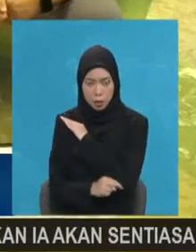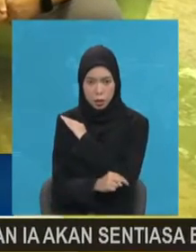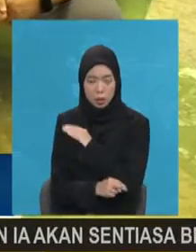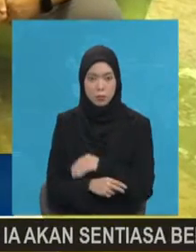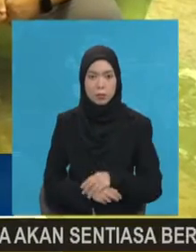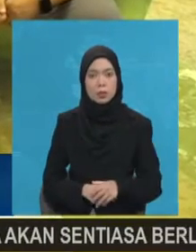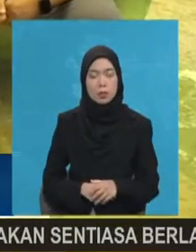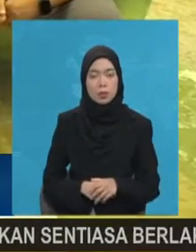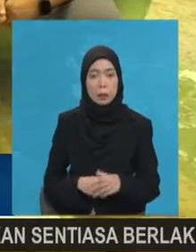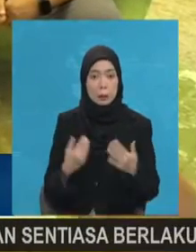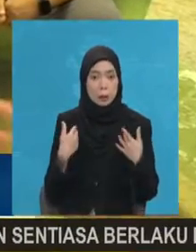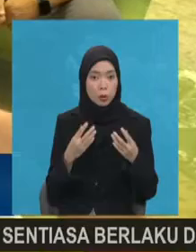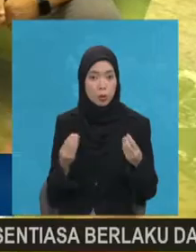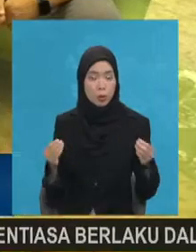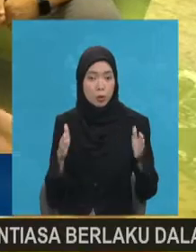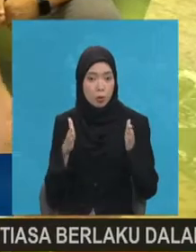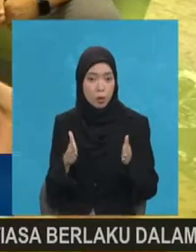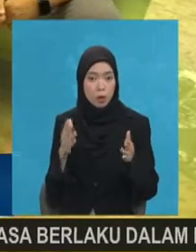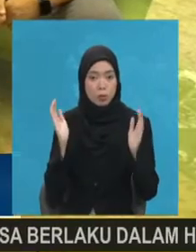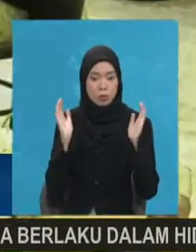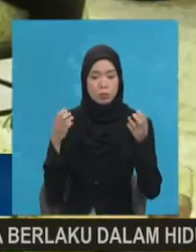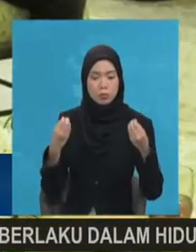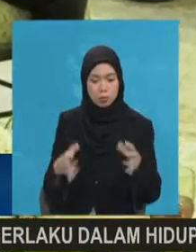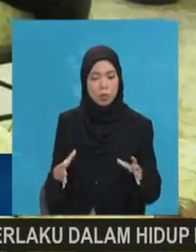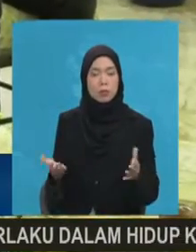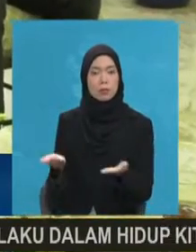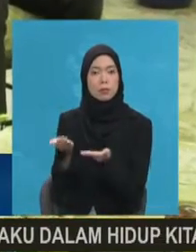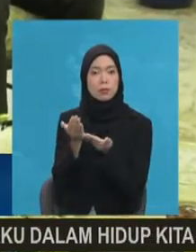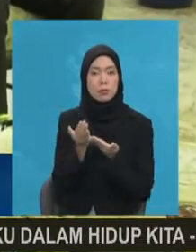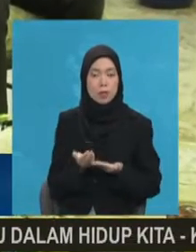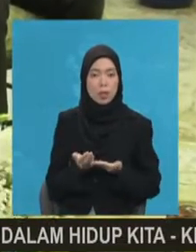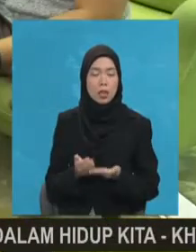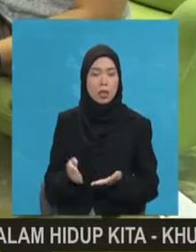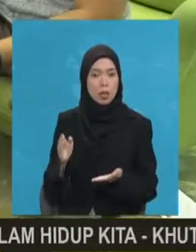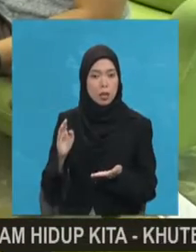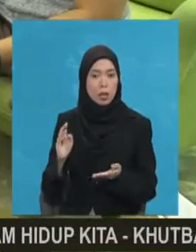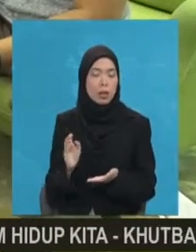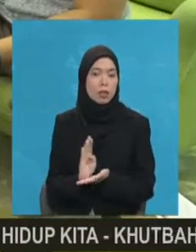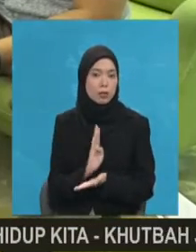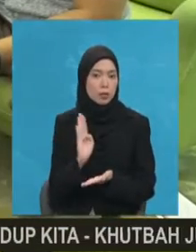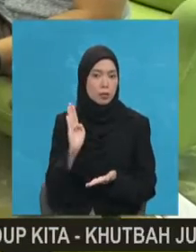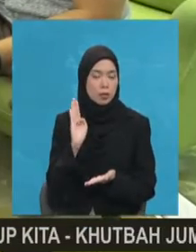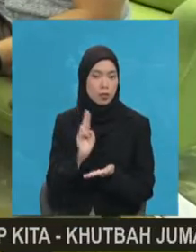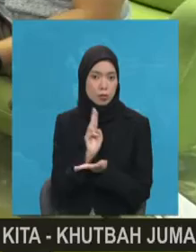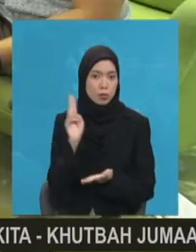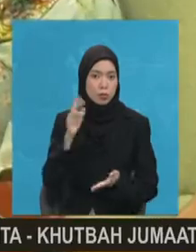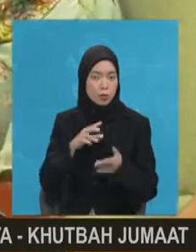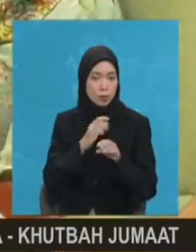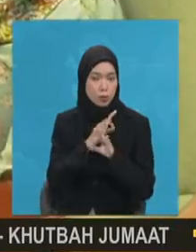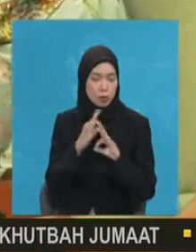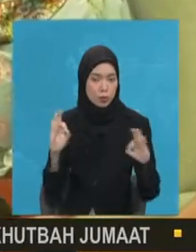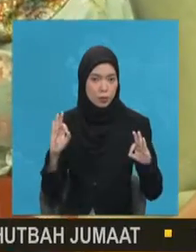Brunei Darussalam telah menerima beasiswa fulbright nazirul rusydi roslan dan Samuel sochain